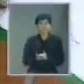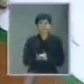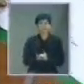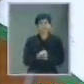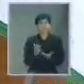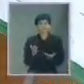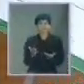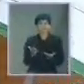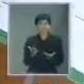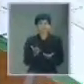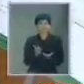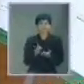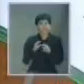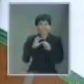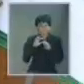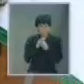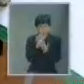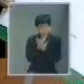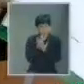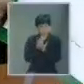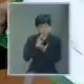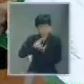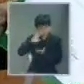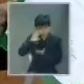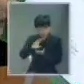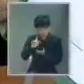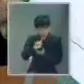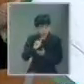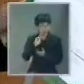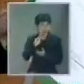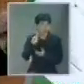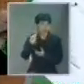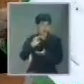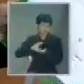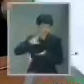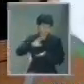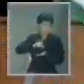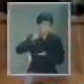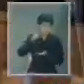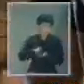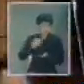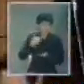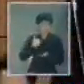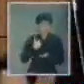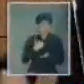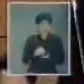งว่าได้งบประมาณจากกกต.มาจริง